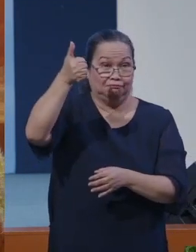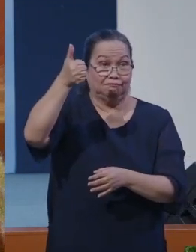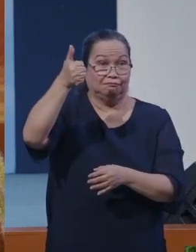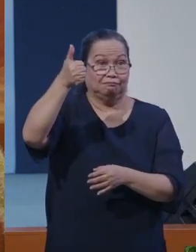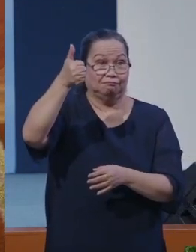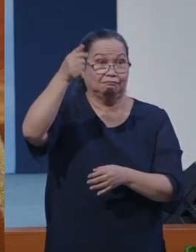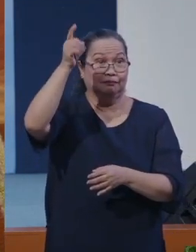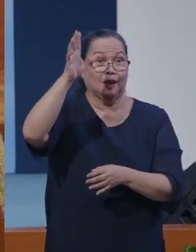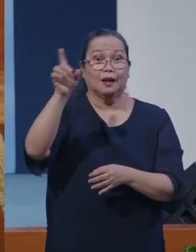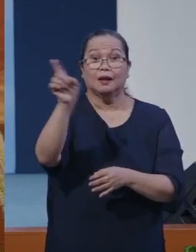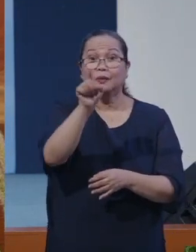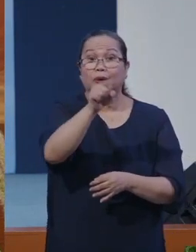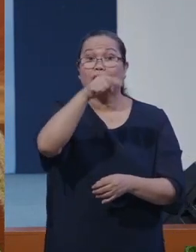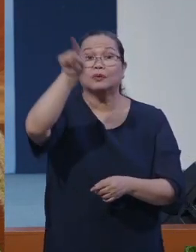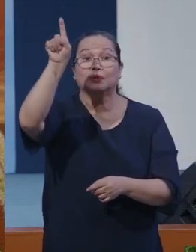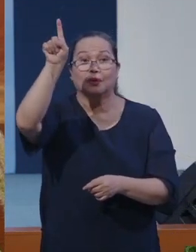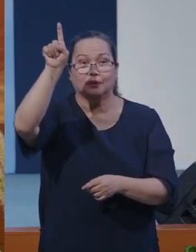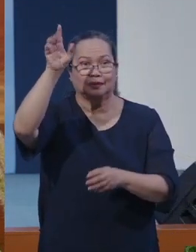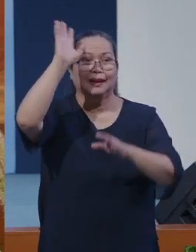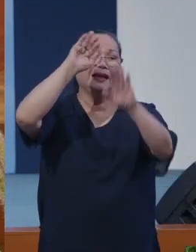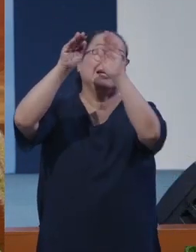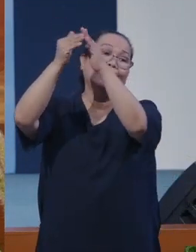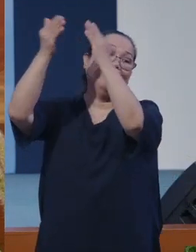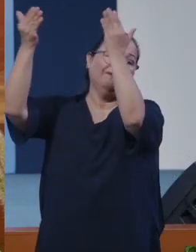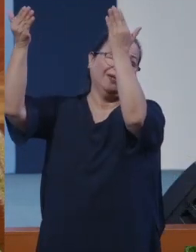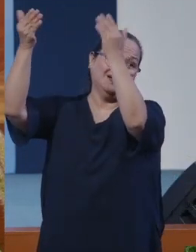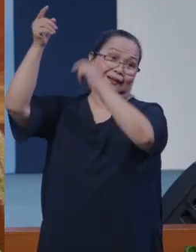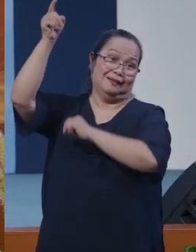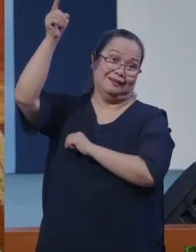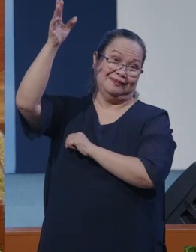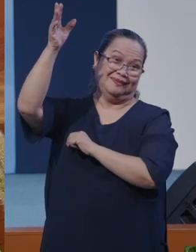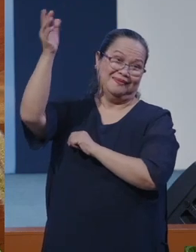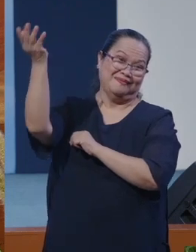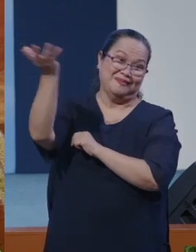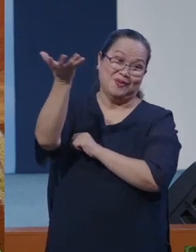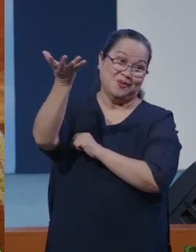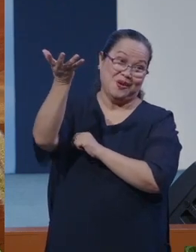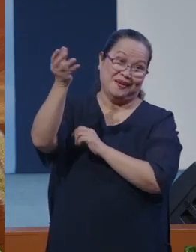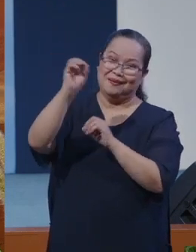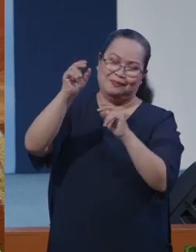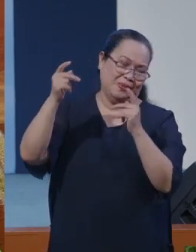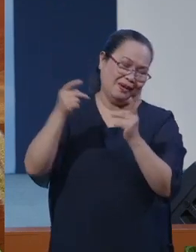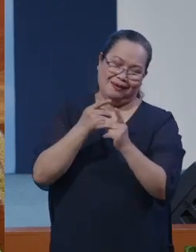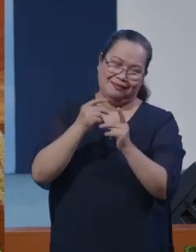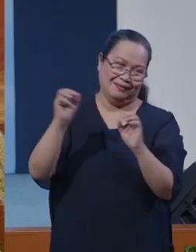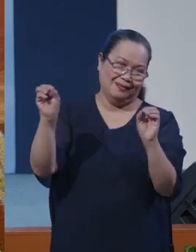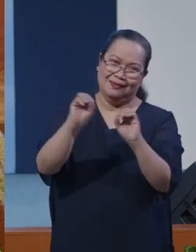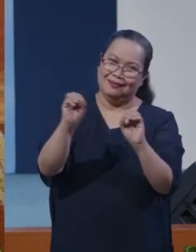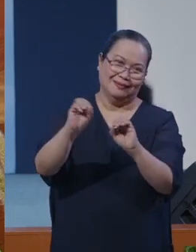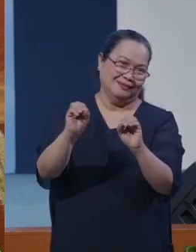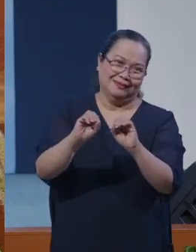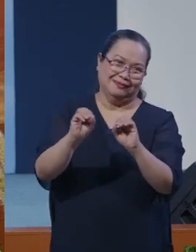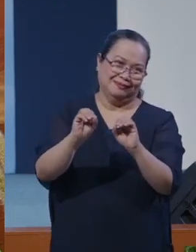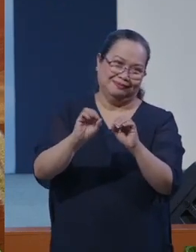pupunta? Sa langit. Kung saan, wala ng pain, wala ng